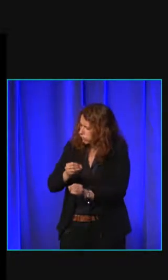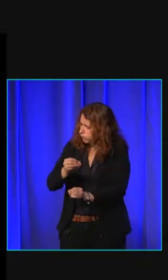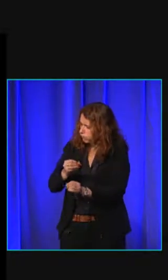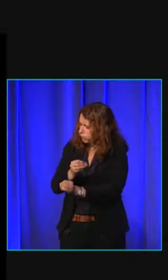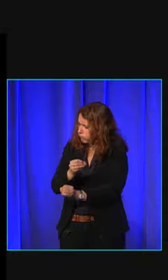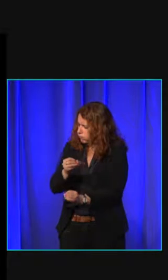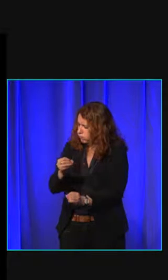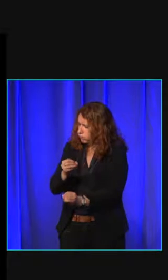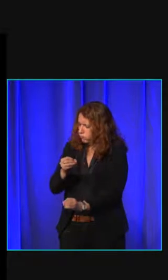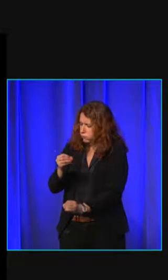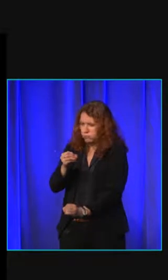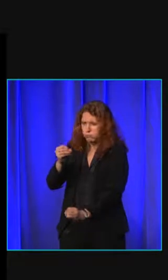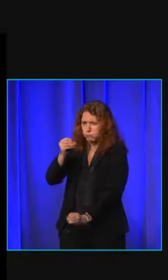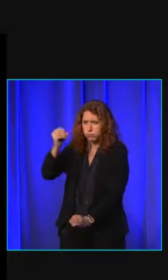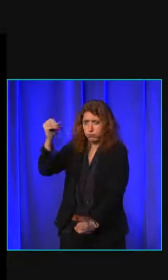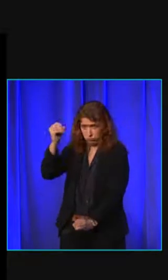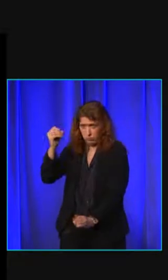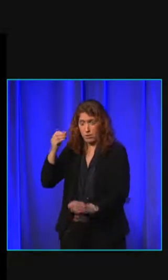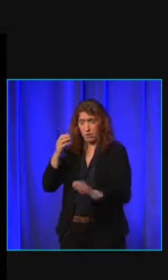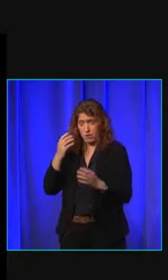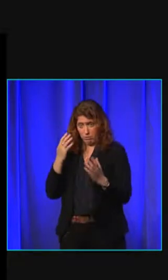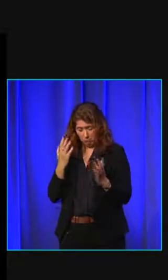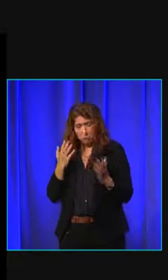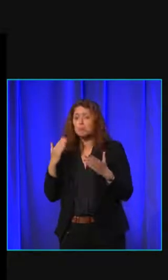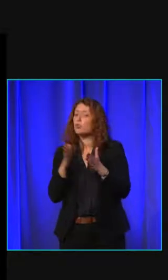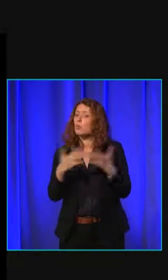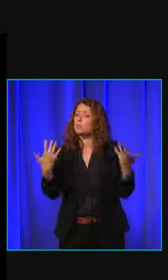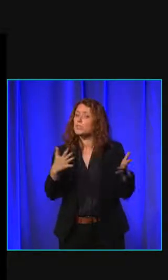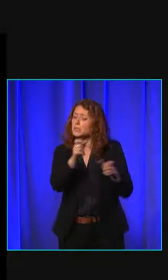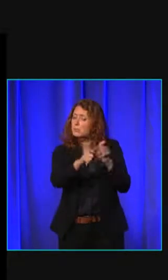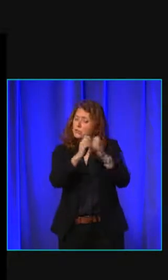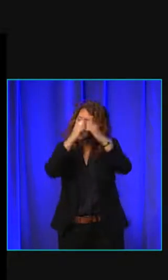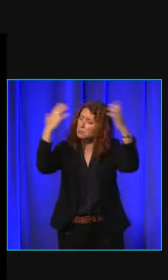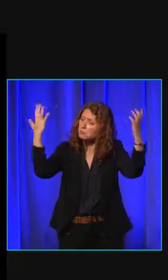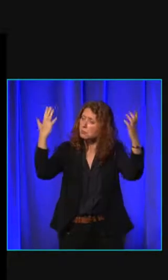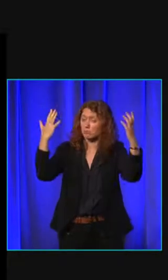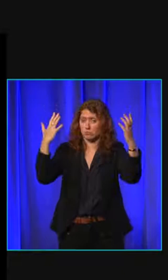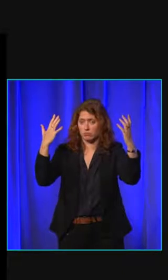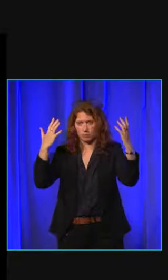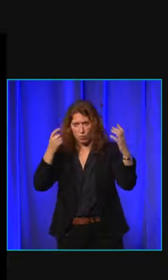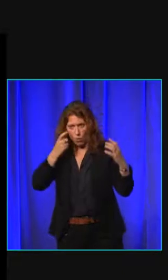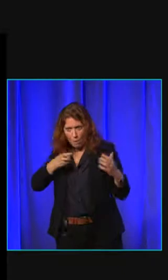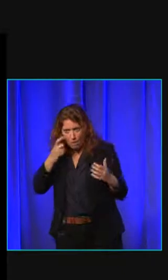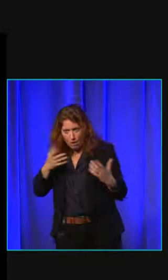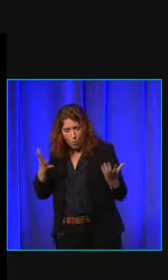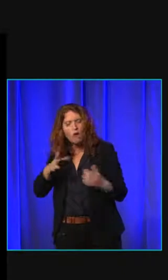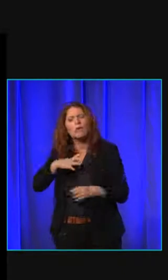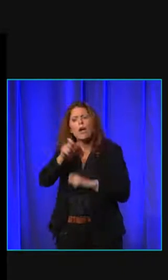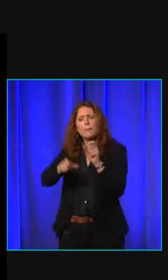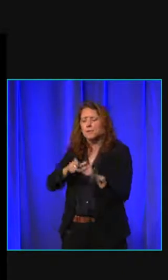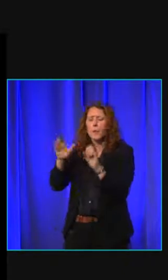tissu cicatriciel. Et ce qu'il s'est aperçu, c'est que par rapport aux patients qui ne suivaient pas ce programme